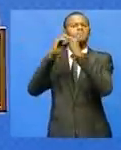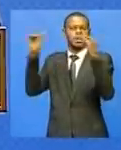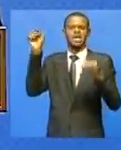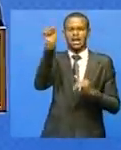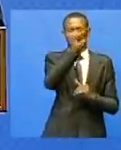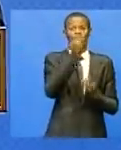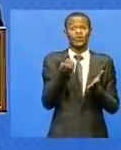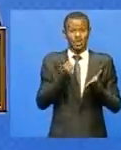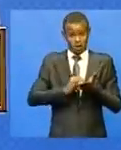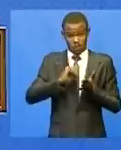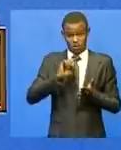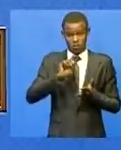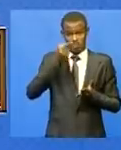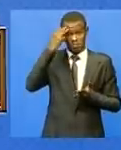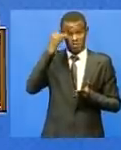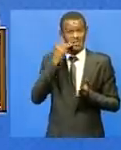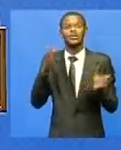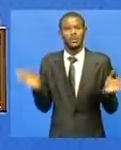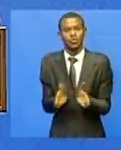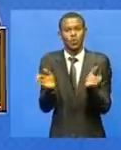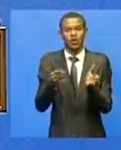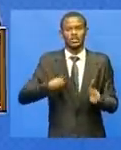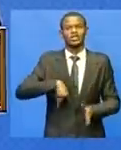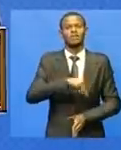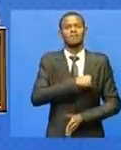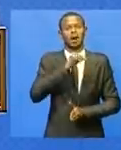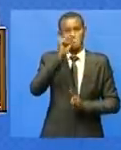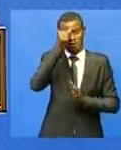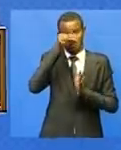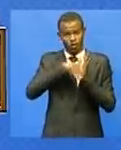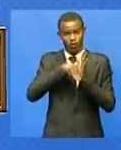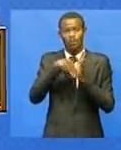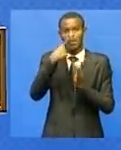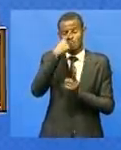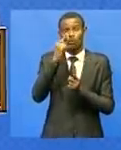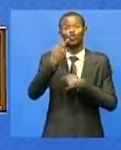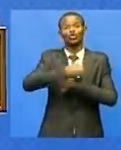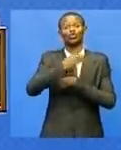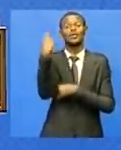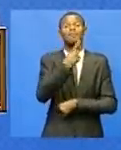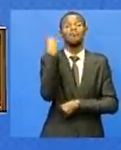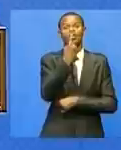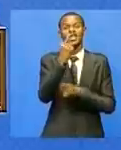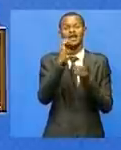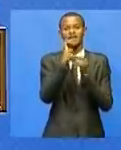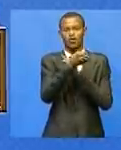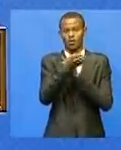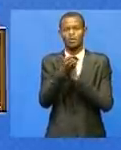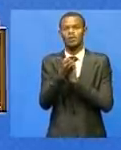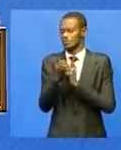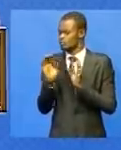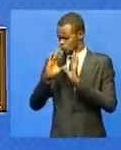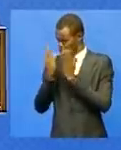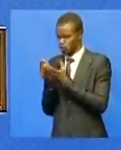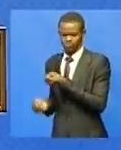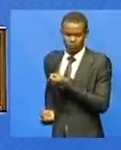les membres du gouvernement, dans le cadre de la Journée mondiale de l'environnement, à accompagner la vice-première ministre, ministre de l'Environnement et